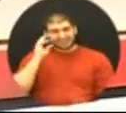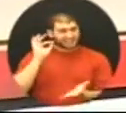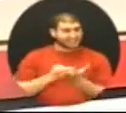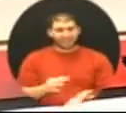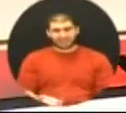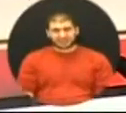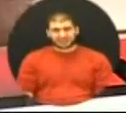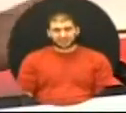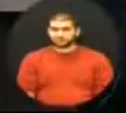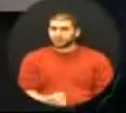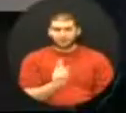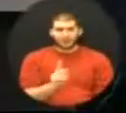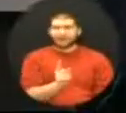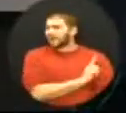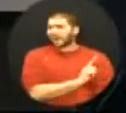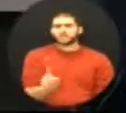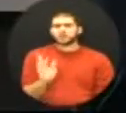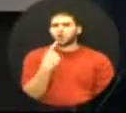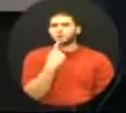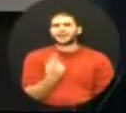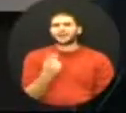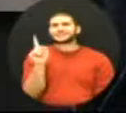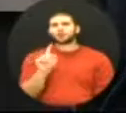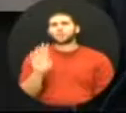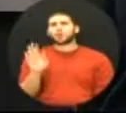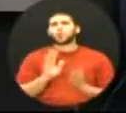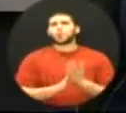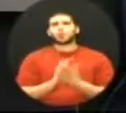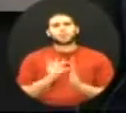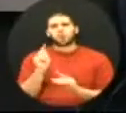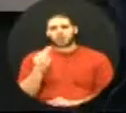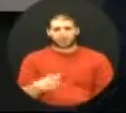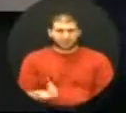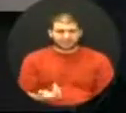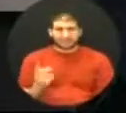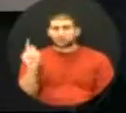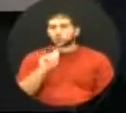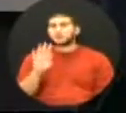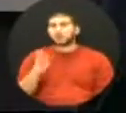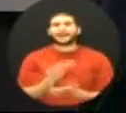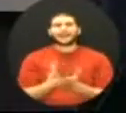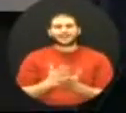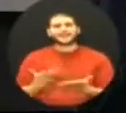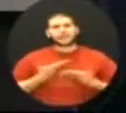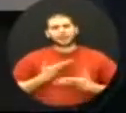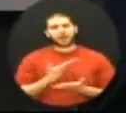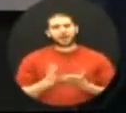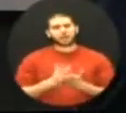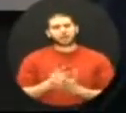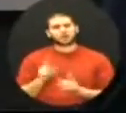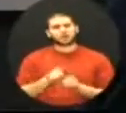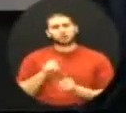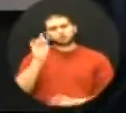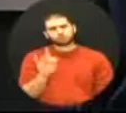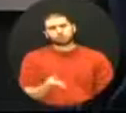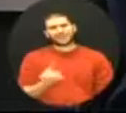אותו. אבל לא, אז אף אחד הרי לא היה אומר לזוהיר בהלול כלום אם הוא לא היה מגיע, נכון? הרי זוהיר בהלול החליט, הוא קיבל החלטה לצאת חוצץ